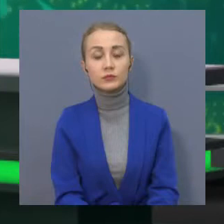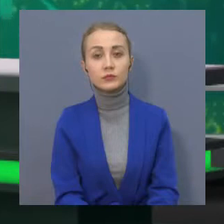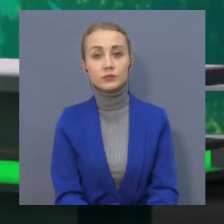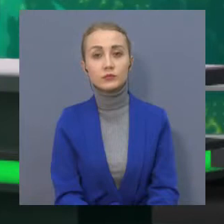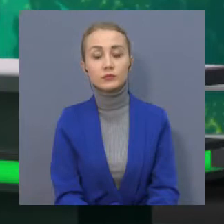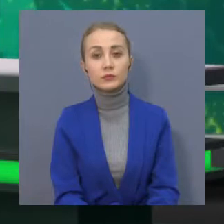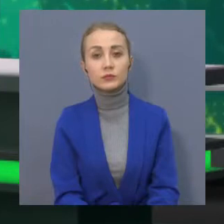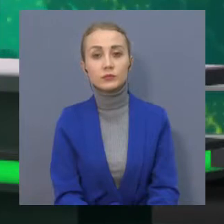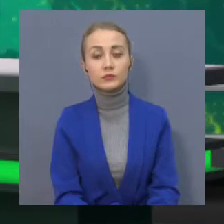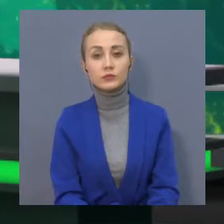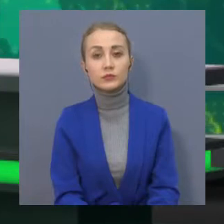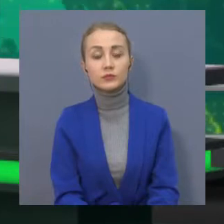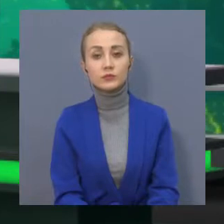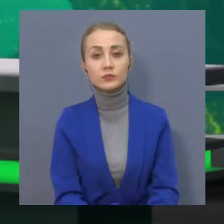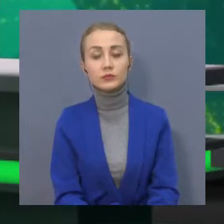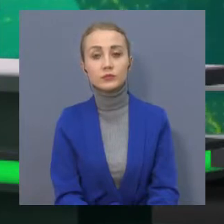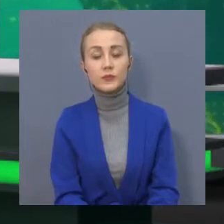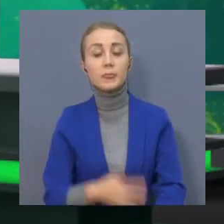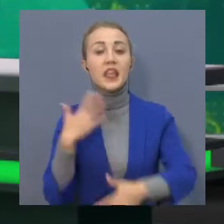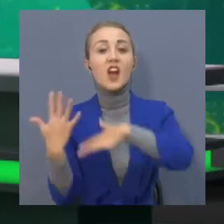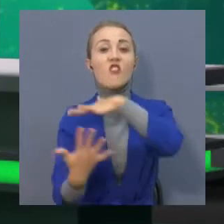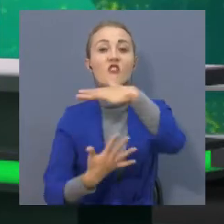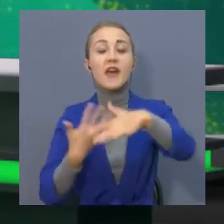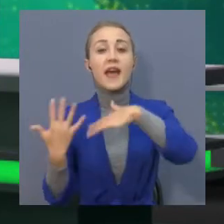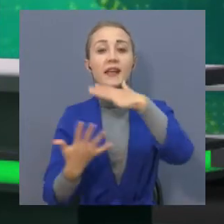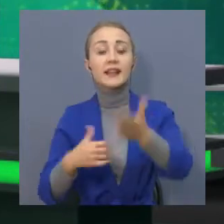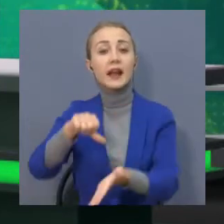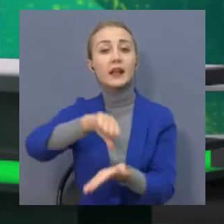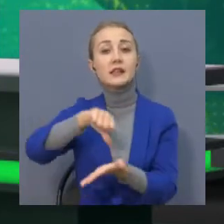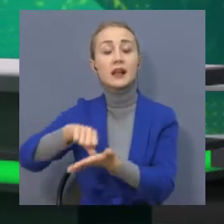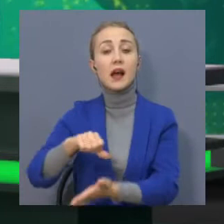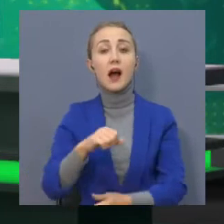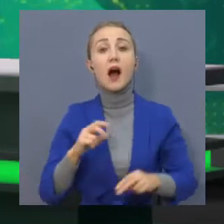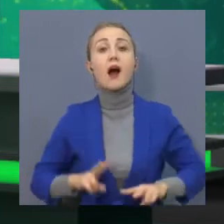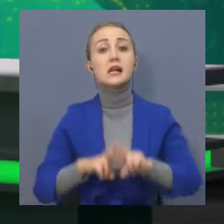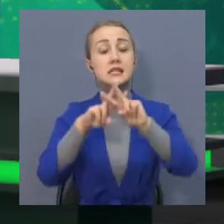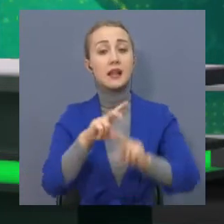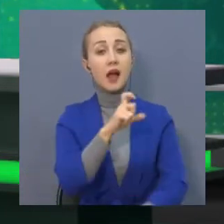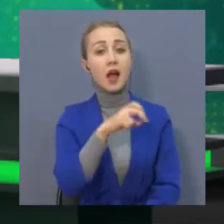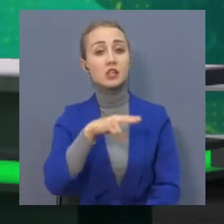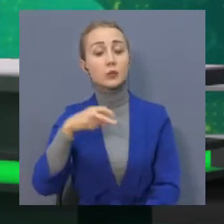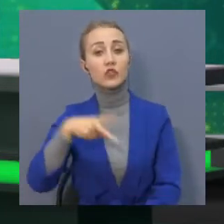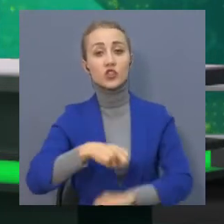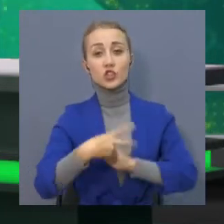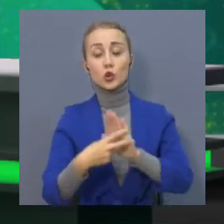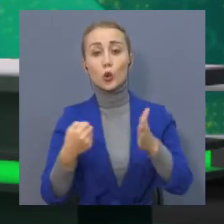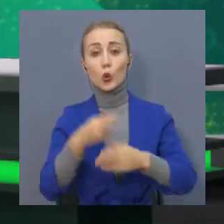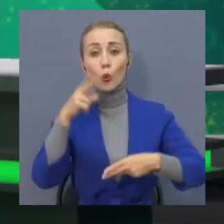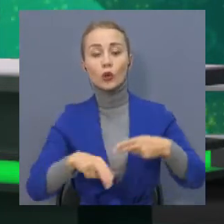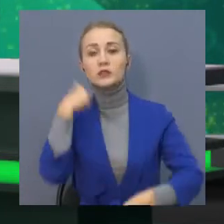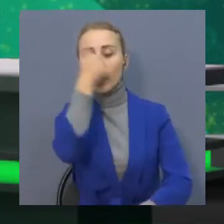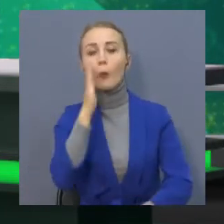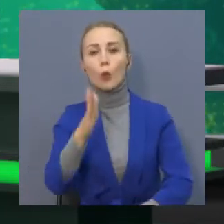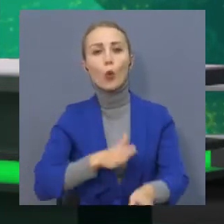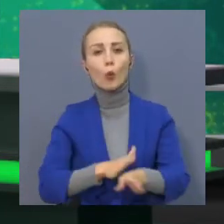Астана Экспо 2017 жел электр станциясы жыл соңына дейін 100 мегаватт көлеміндегі толық қуатына көшеді. Бүгін премьер-министр